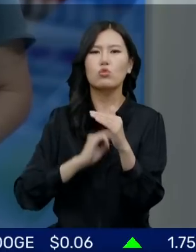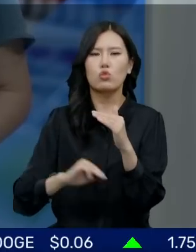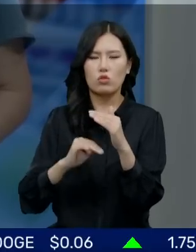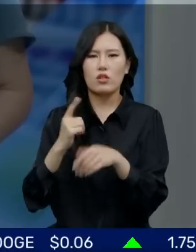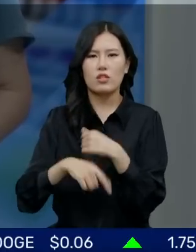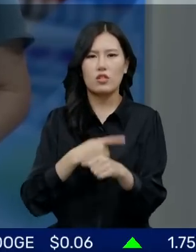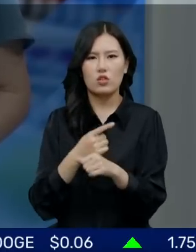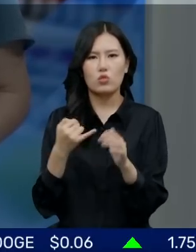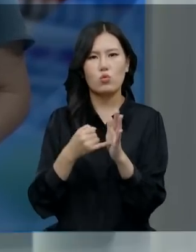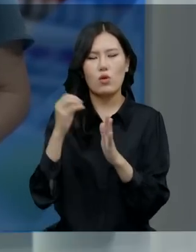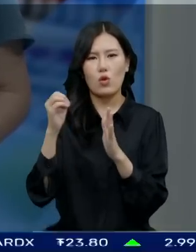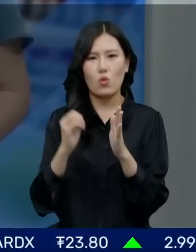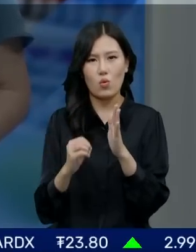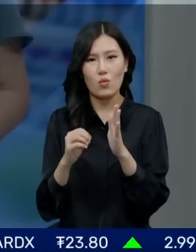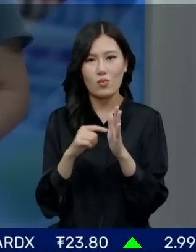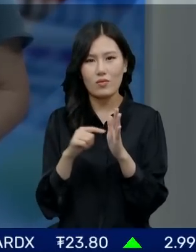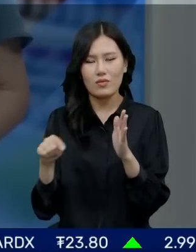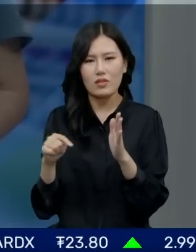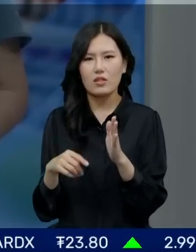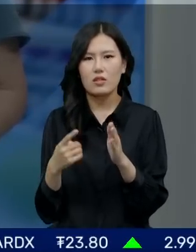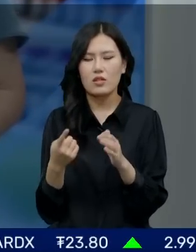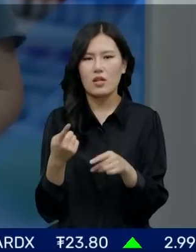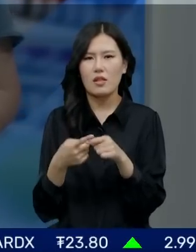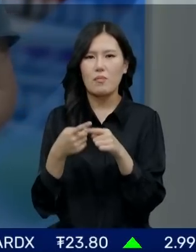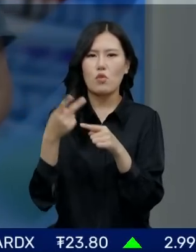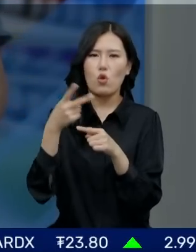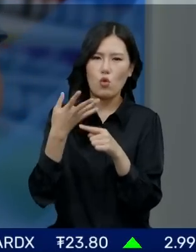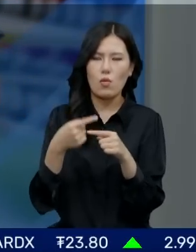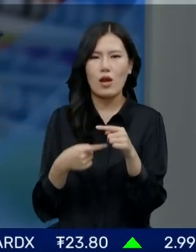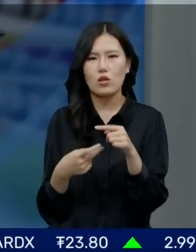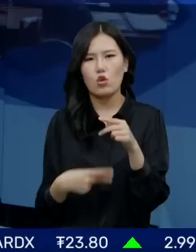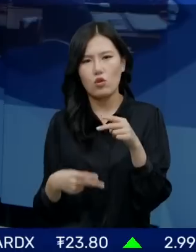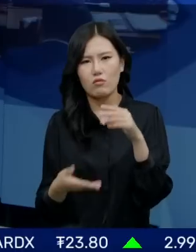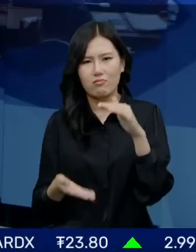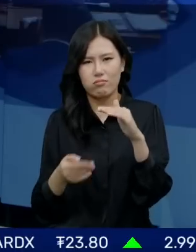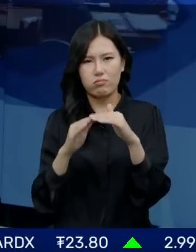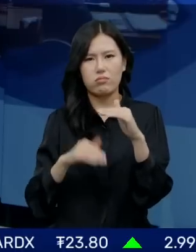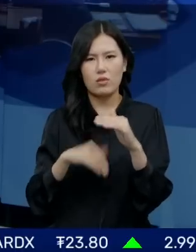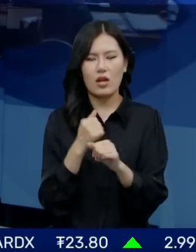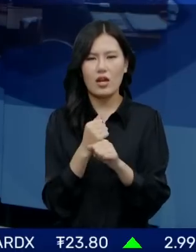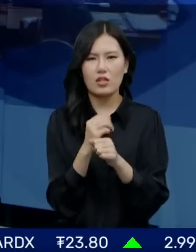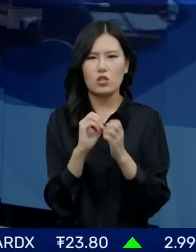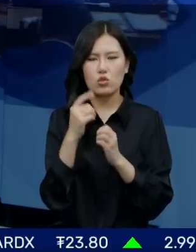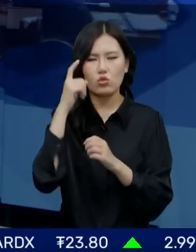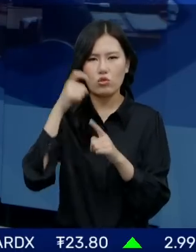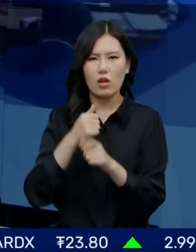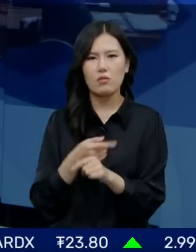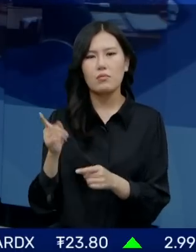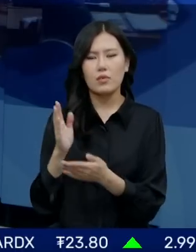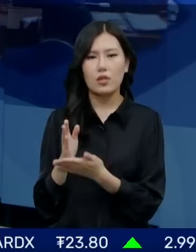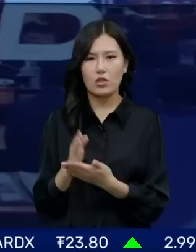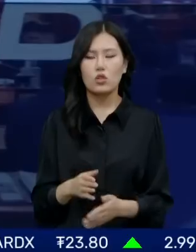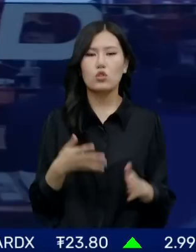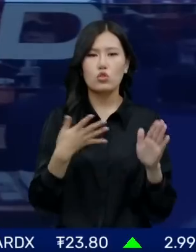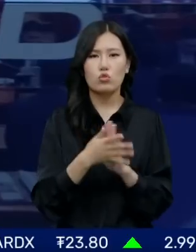6% орчимд нэмэх хасах 2-1% интервалд тогтворжуулах зорилготой ажиллаж байгаа юм а. Тэгэхээр төсвийн байнгын